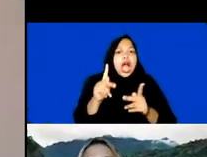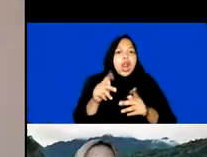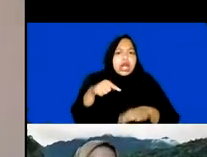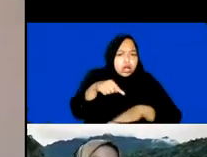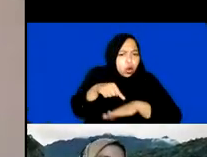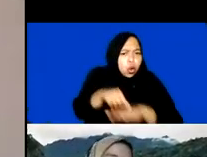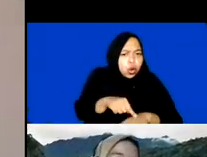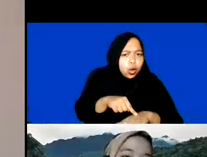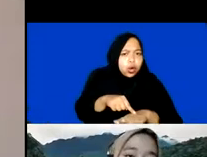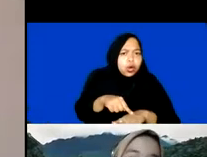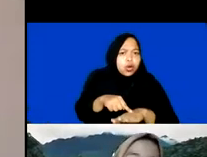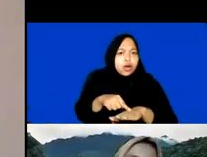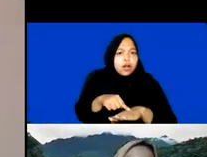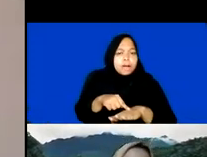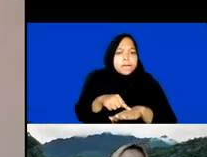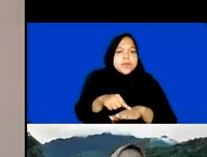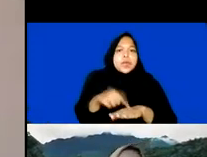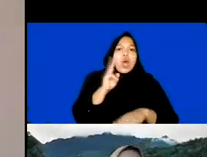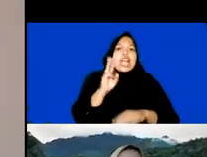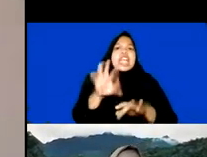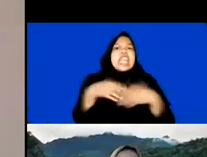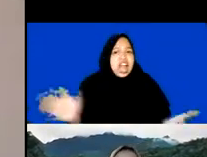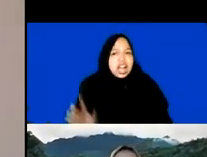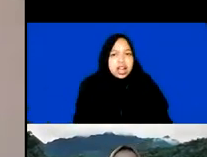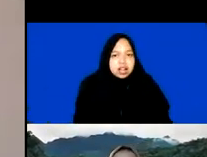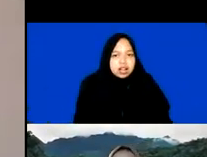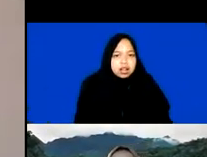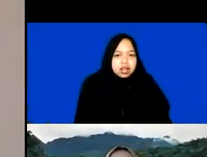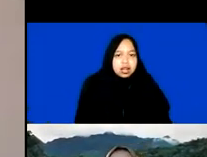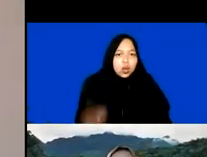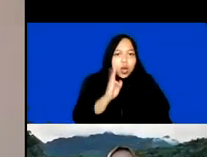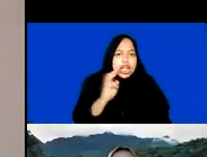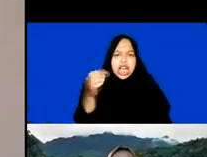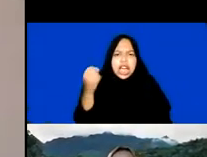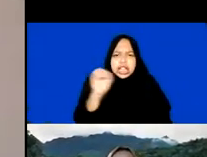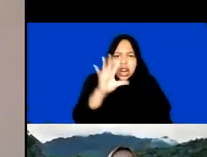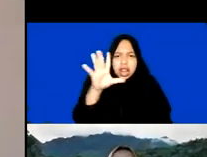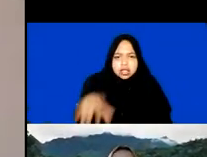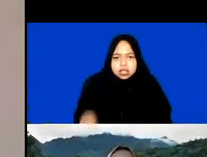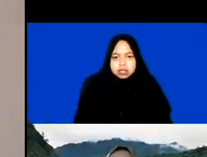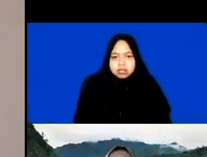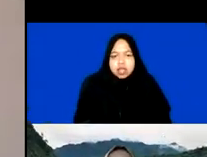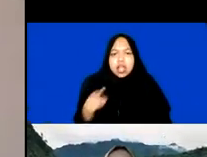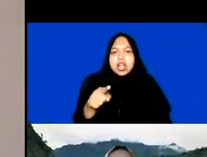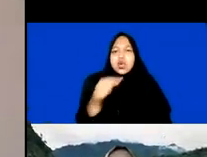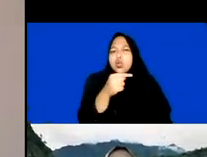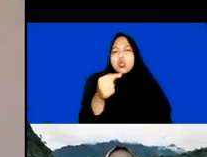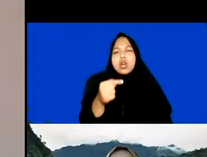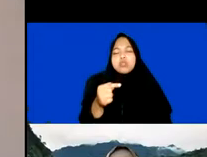dia bakal hilang sebenarnya. Lama-lama jadi nggak jelas. Kalau ini kurang oke sih. Oh. Nah, setelah